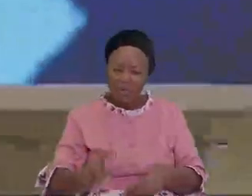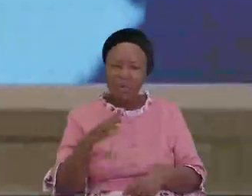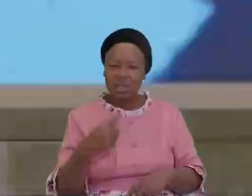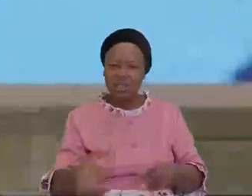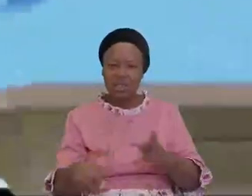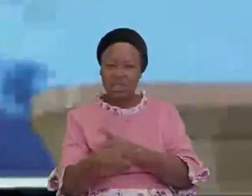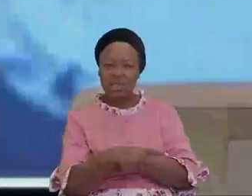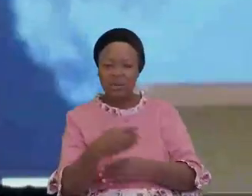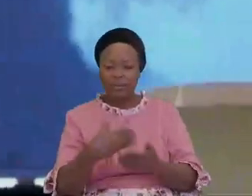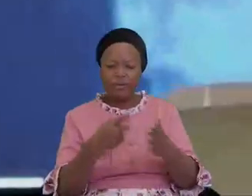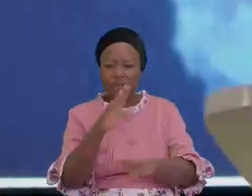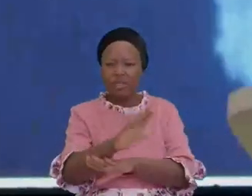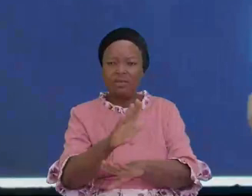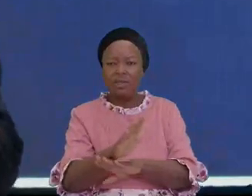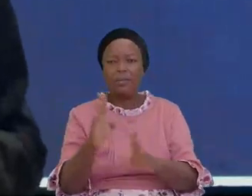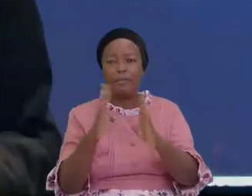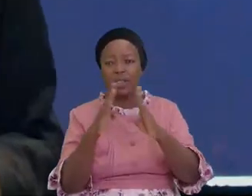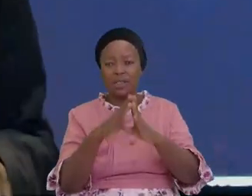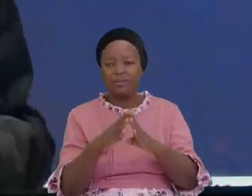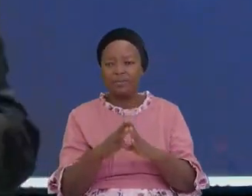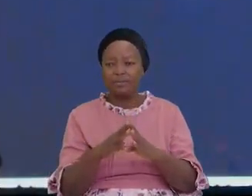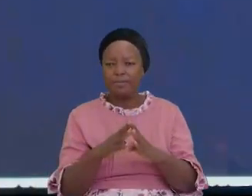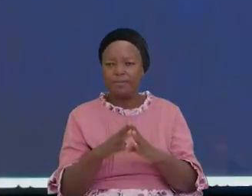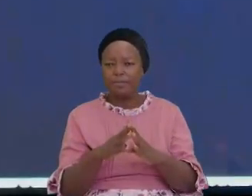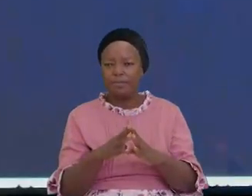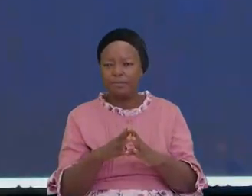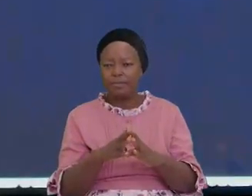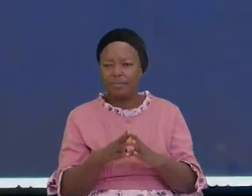Mais dans la journée, avant la réunion du soir,